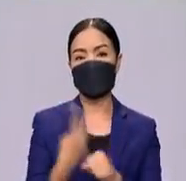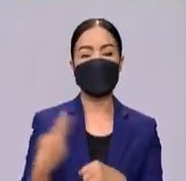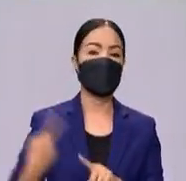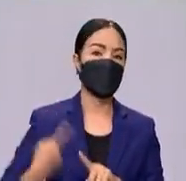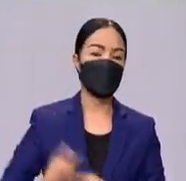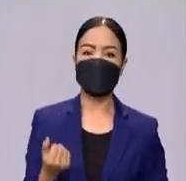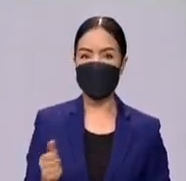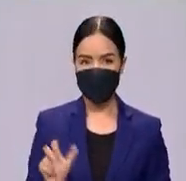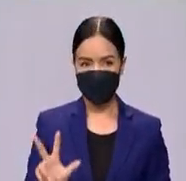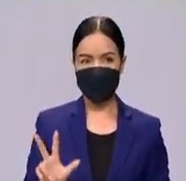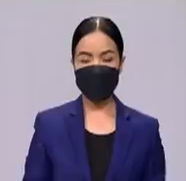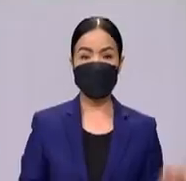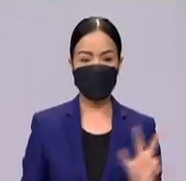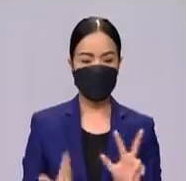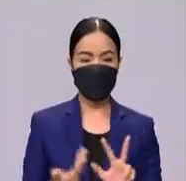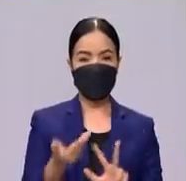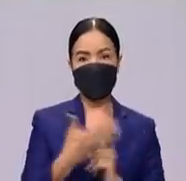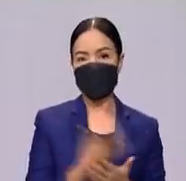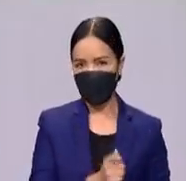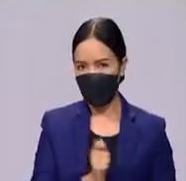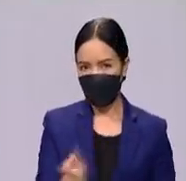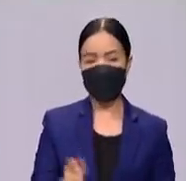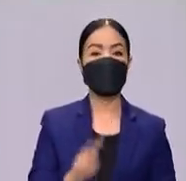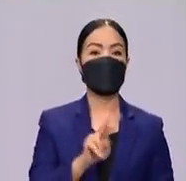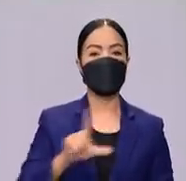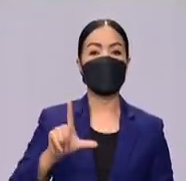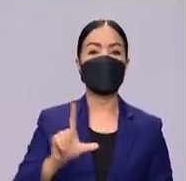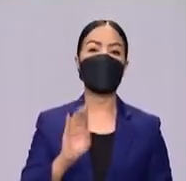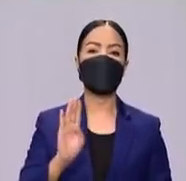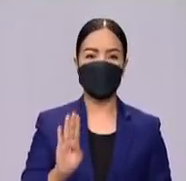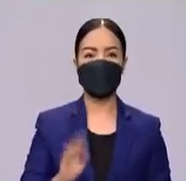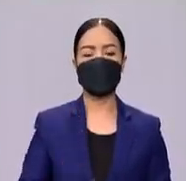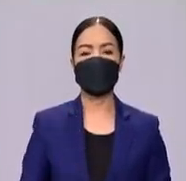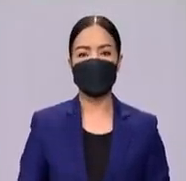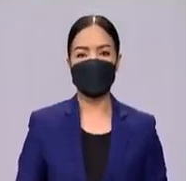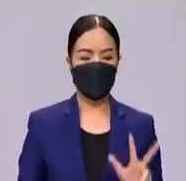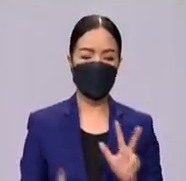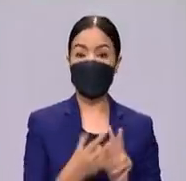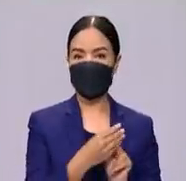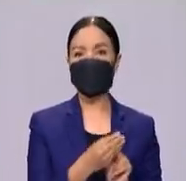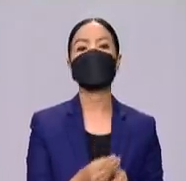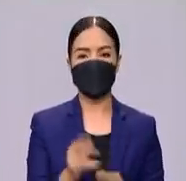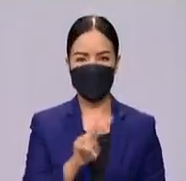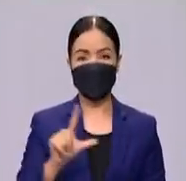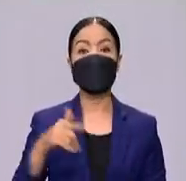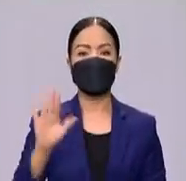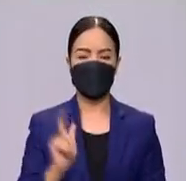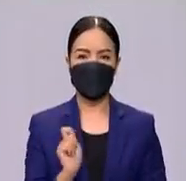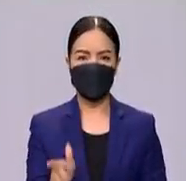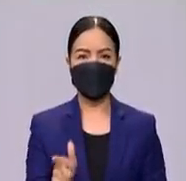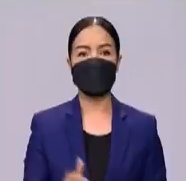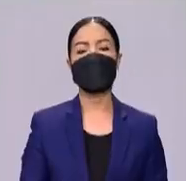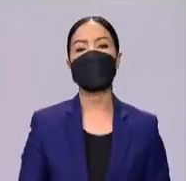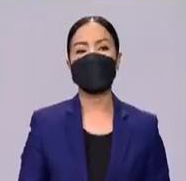เดือนค่ะให้จำเลยทั้ง3ร่วมกันชดใช้ค่าเสียหาย2ล้านบาทตามคำพิพากษาของศาลชั้นต้นและศาลอุทธรณ์แต่ให้มีการปรับ